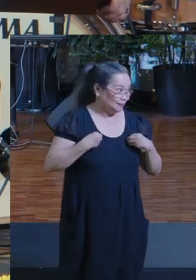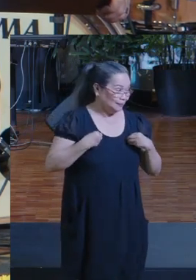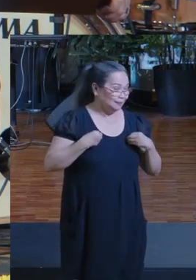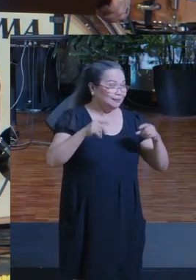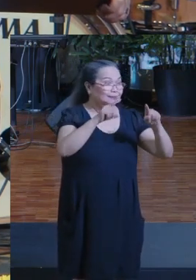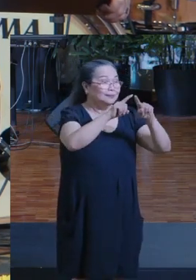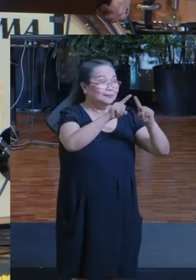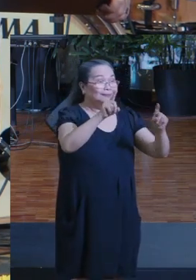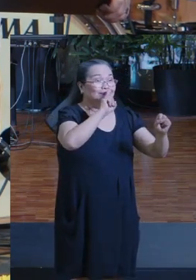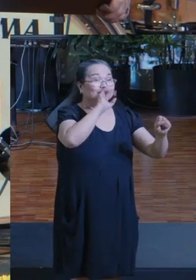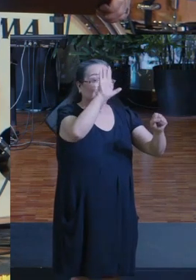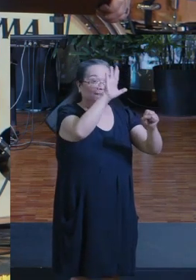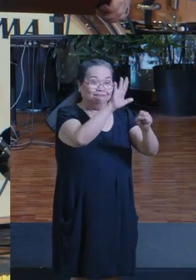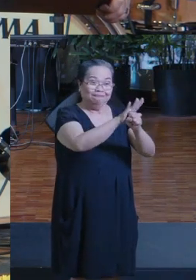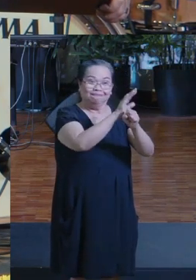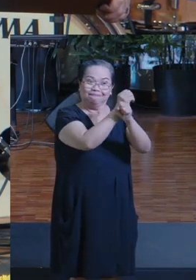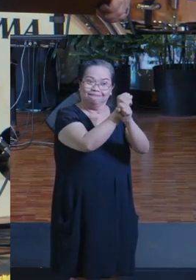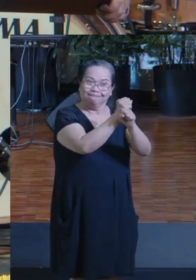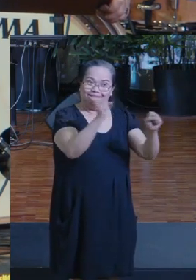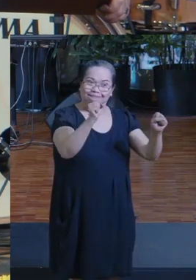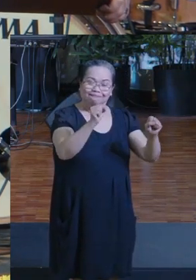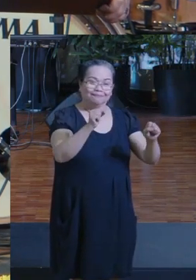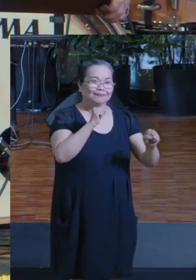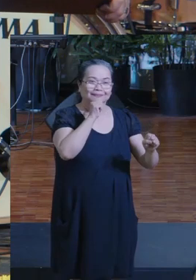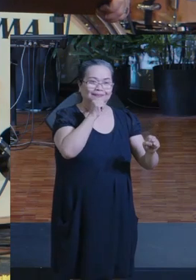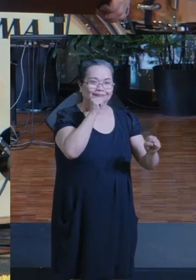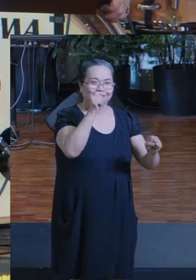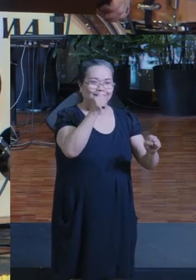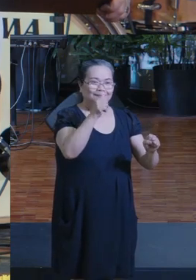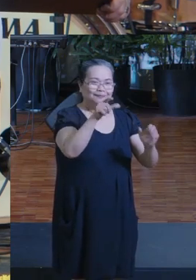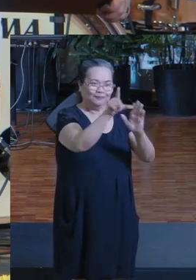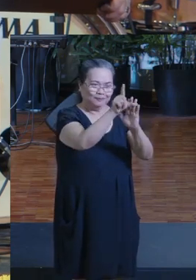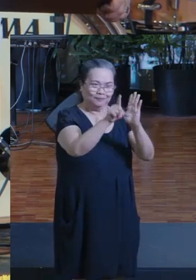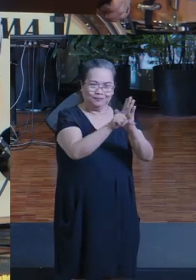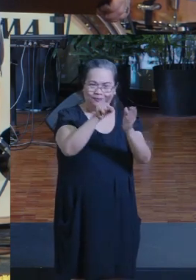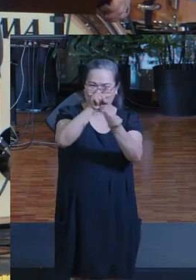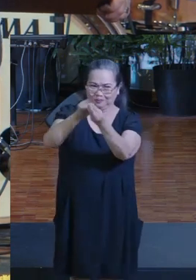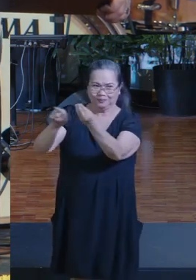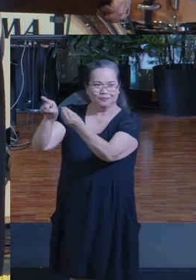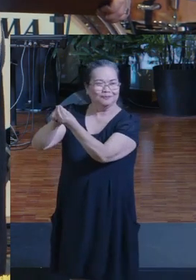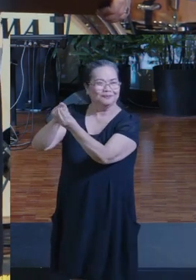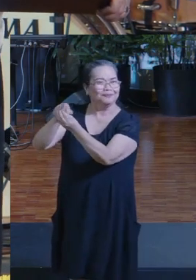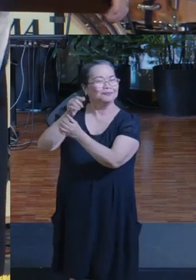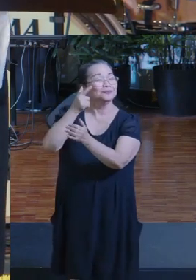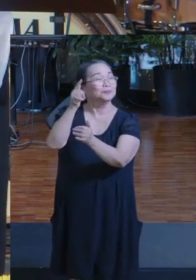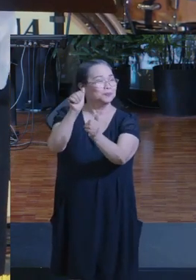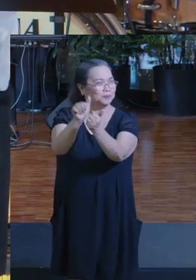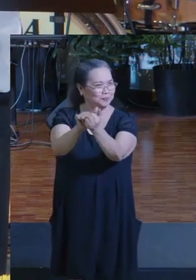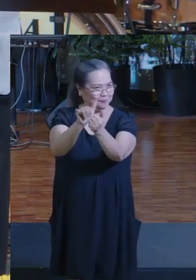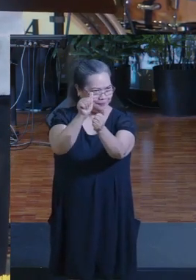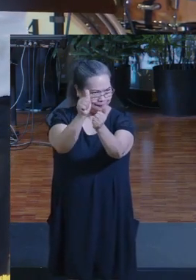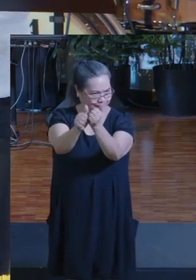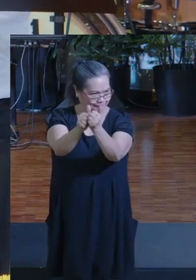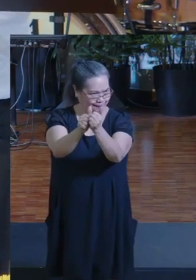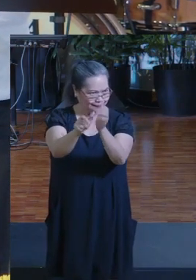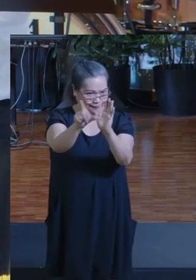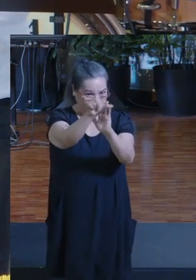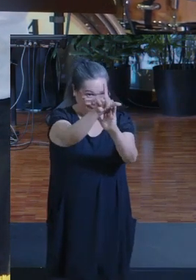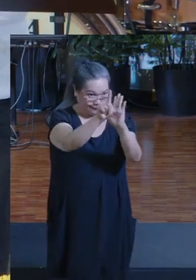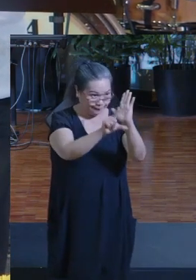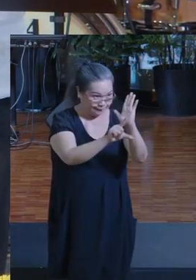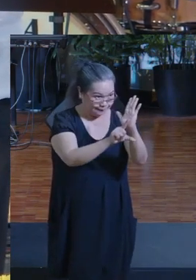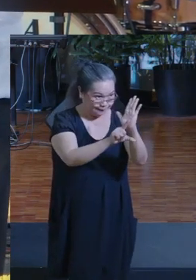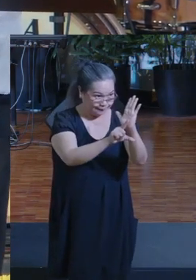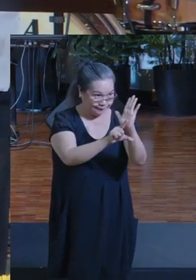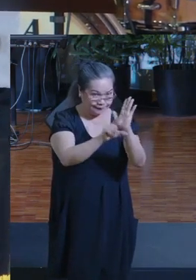Pero ang pangakong kaligtasan, hindi pinawalang bisa ng batas. This is what I mean. The law, which